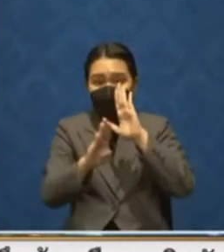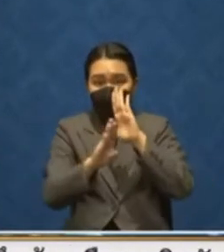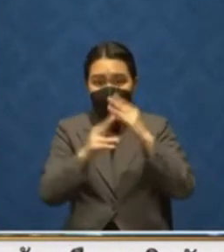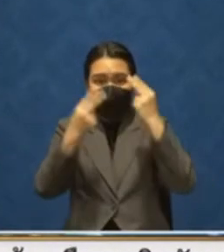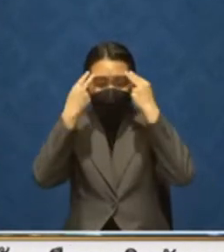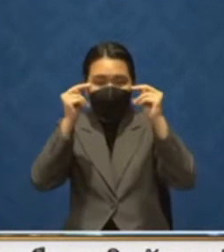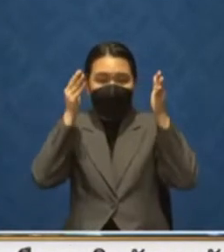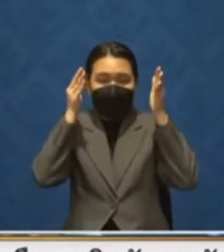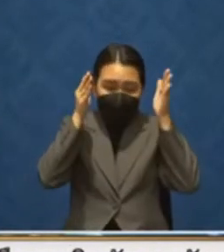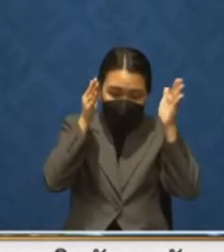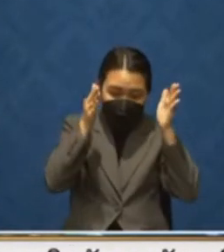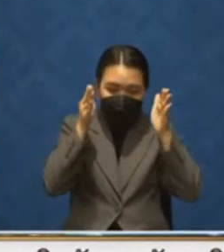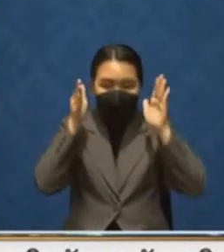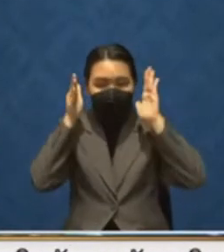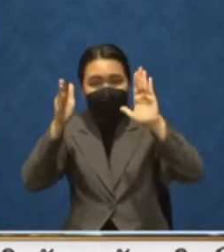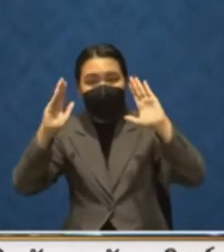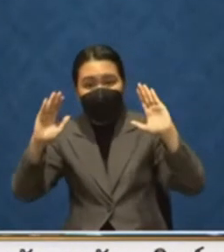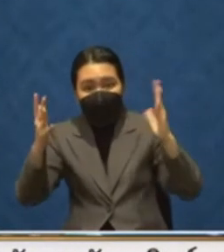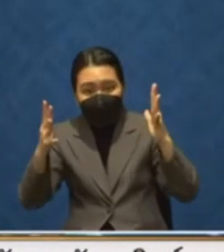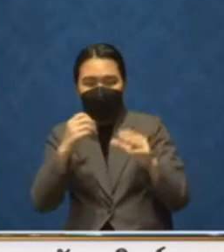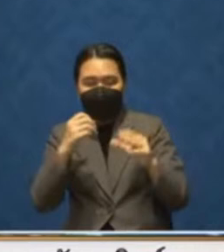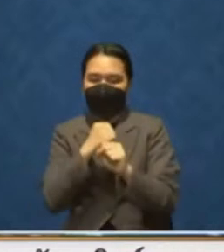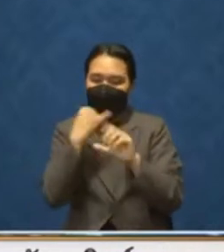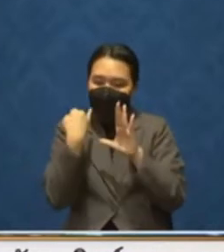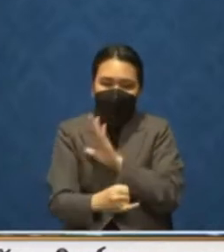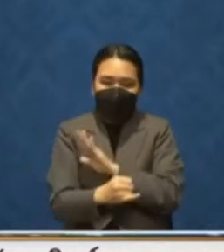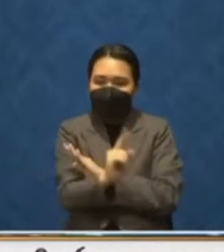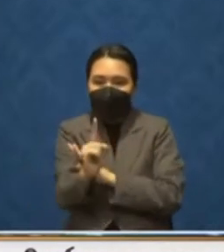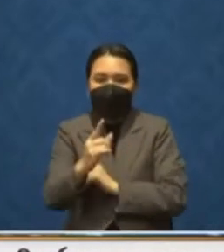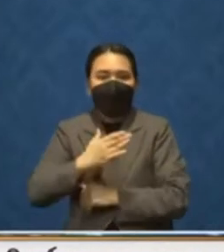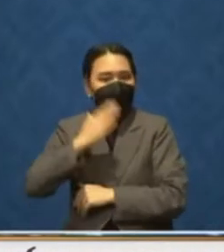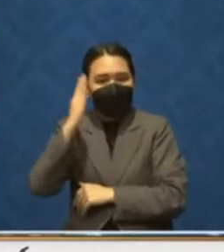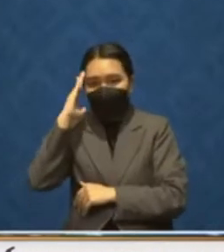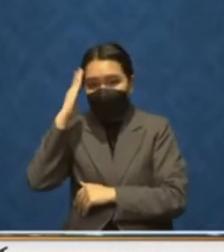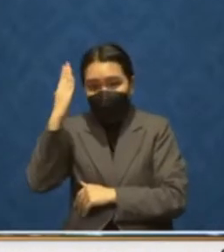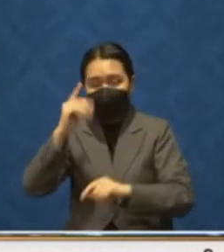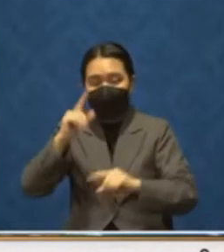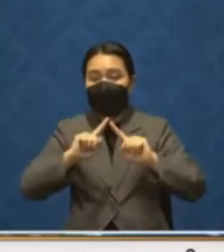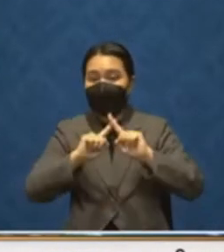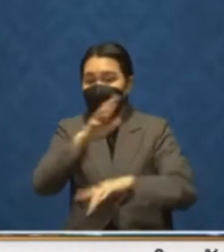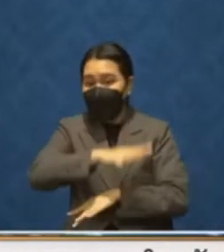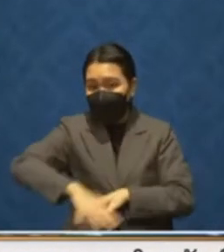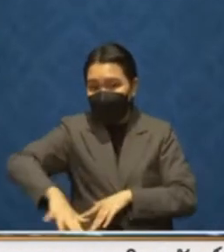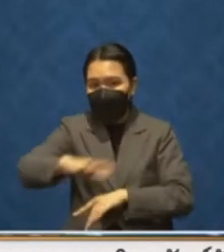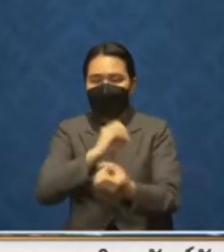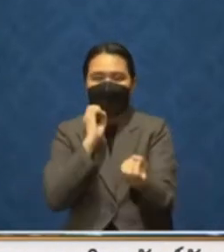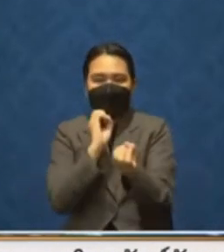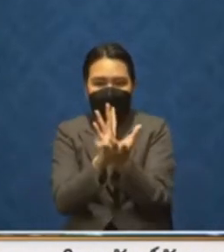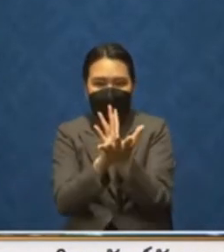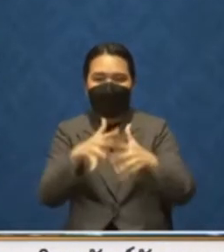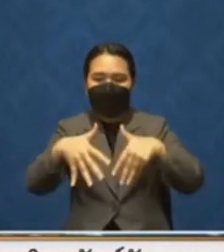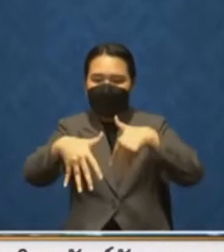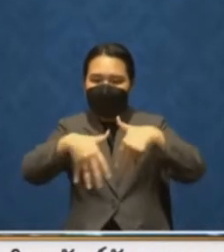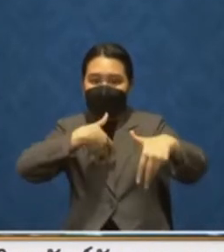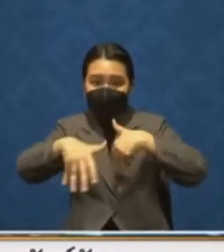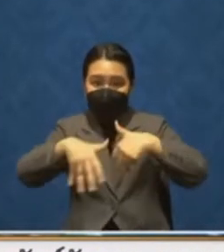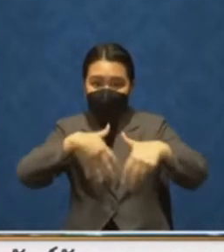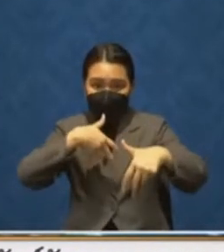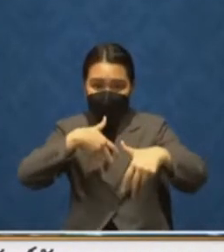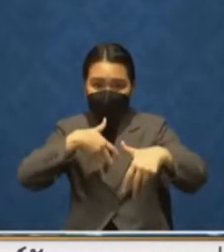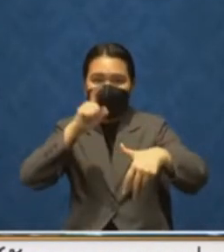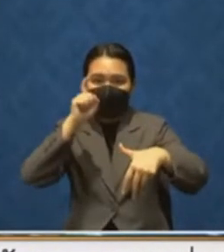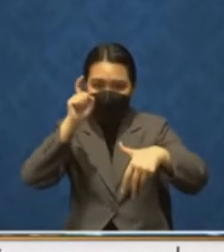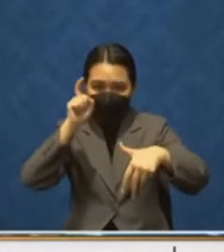ใจหรือไม่จะเกิดความผิดพลาดอย่างแต่ผมไม่ทราบแต่ทั้งหมดนี้ทำให้ประชาชนต้องแบกรับเป็น